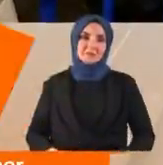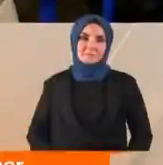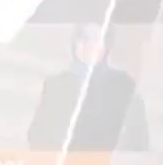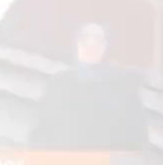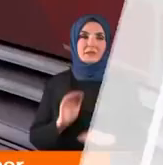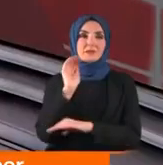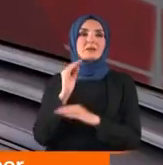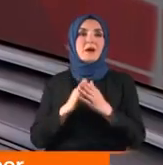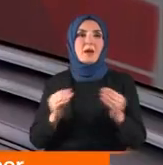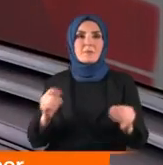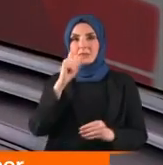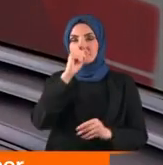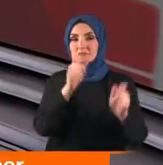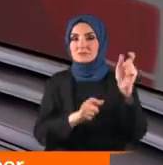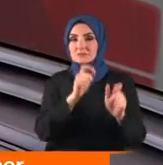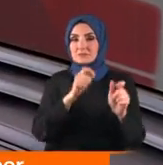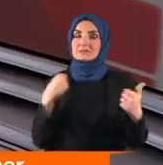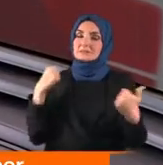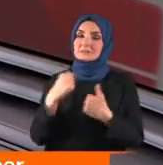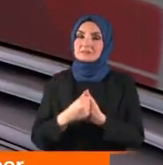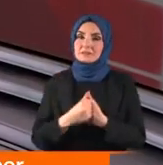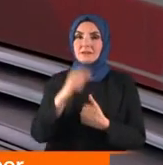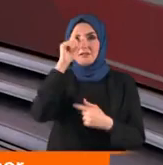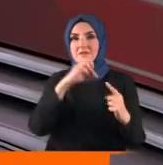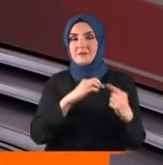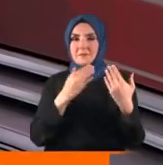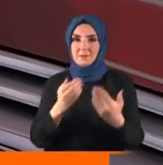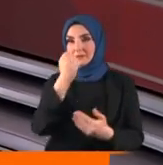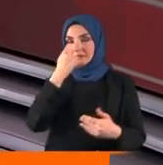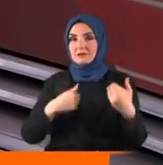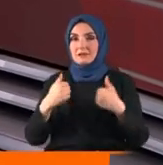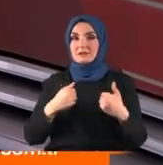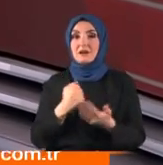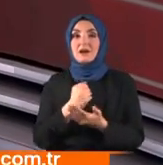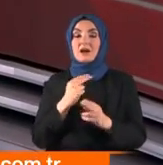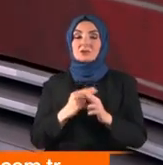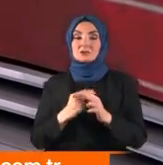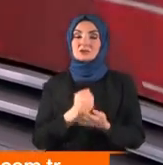Hayatını kaybeden madencilerimize bir kez Allah'tan rahmet diliyoruz. Yaralılara acil şifalar diliyoruz ve Şükran Uslu'ya teşekkür ediyoruz.